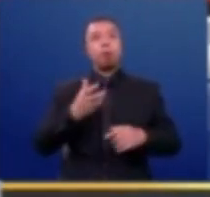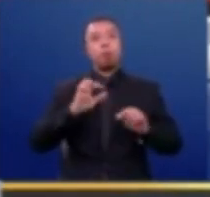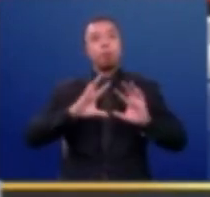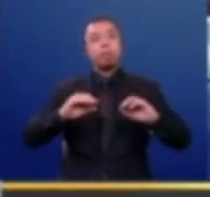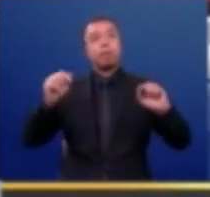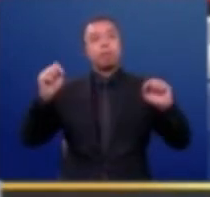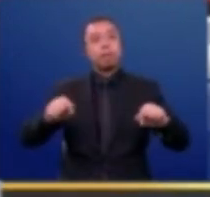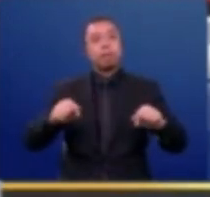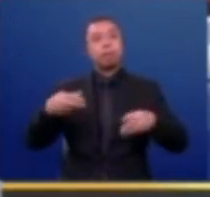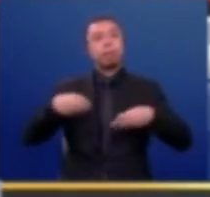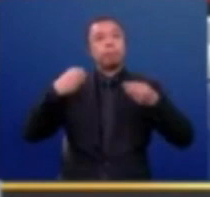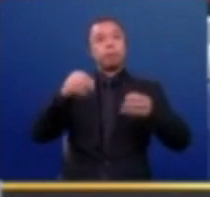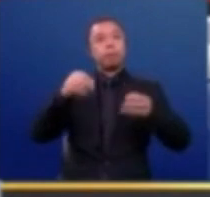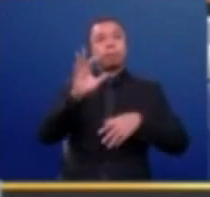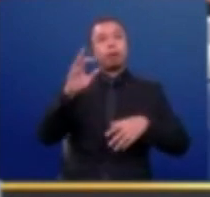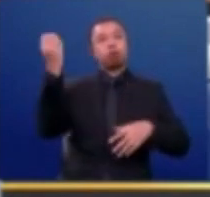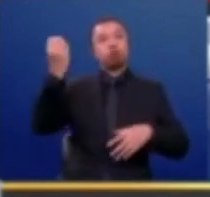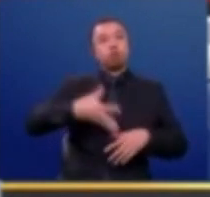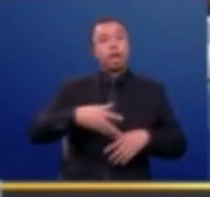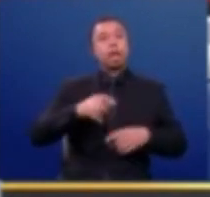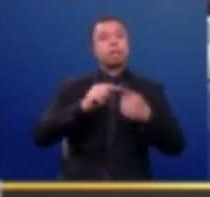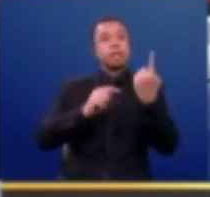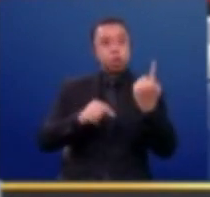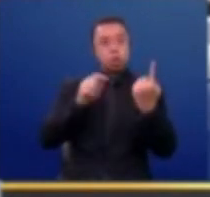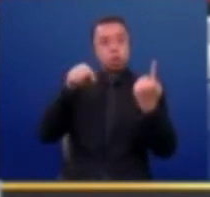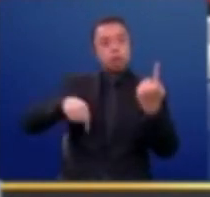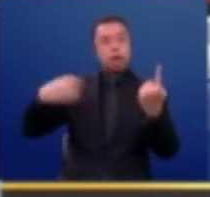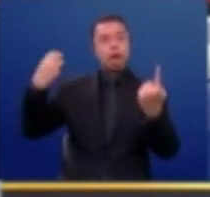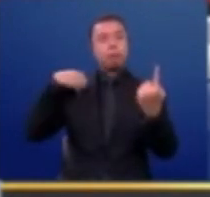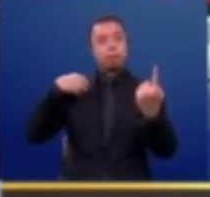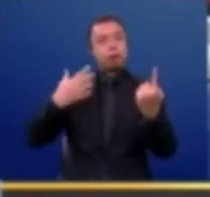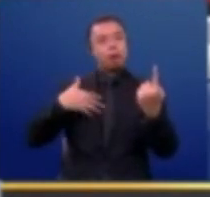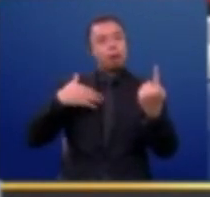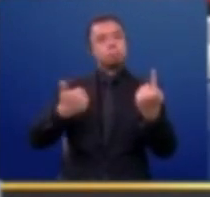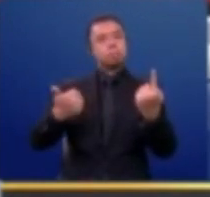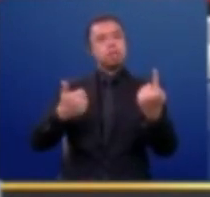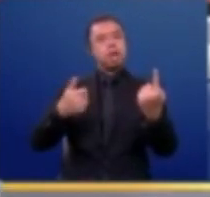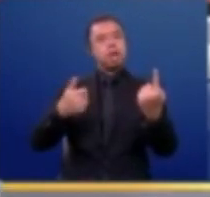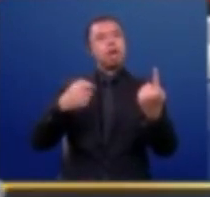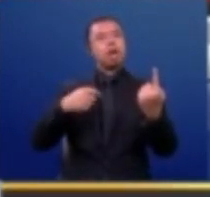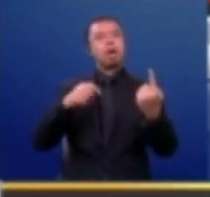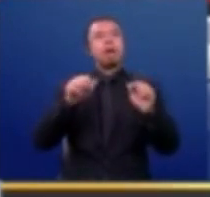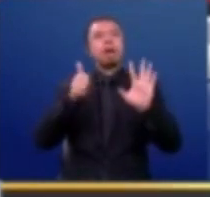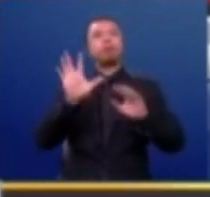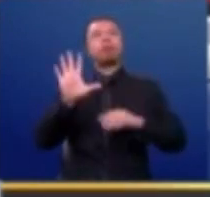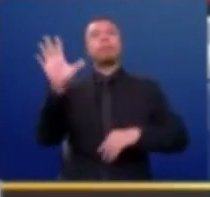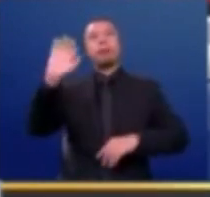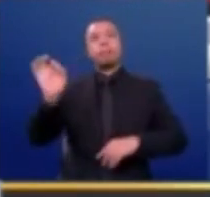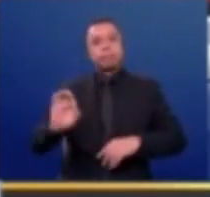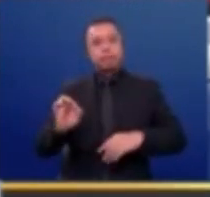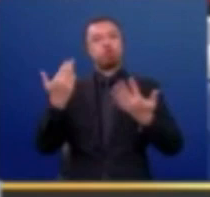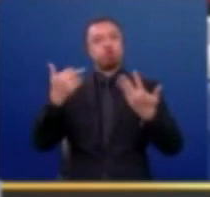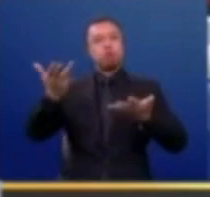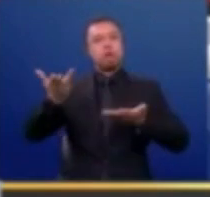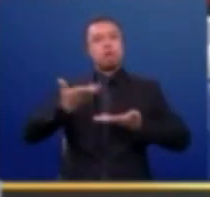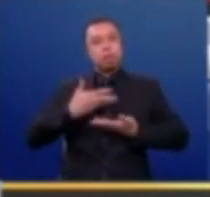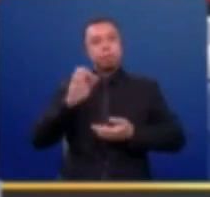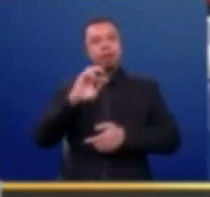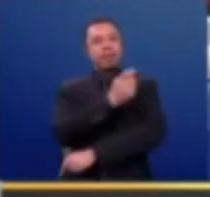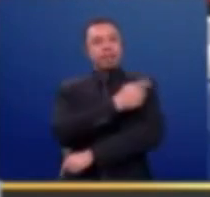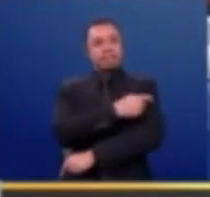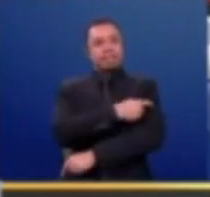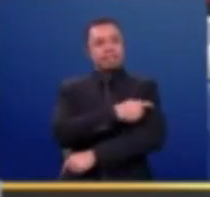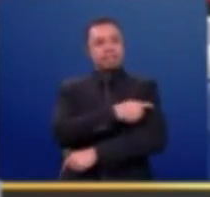memberikan 500 juta dosis vaksin? Satu, karena sekarang Amerika Serikat mampu, sudah 65% penduduknya mendapatkan